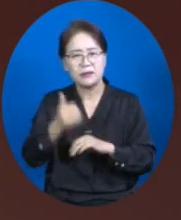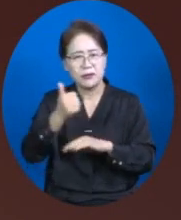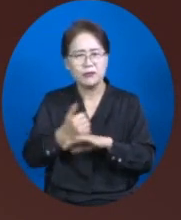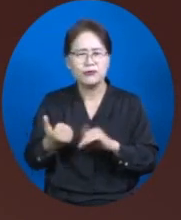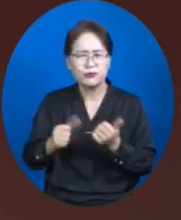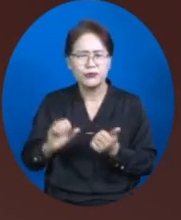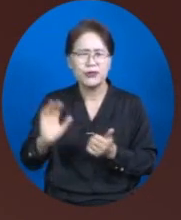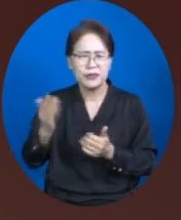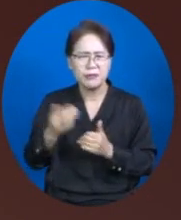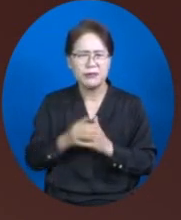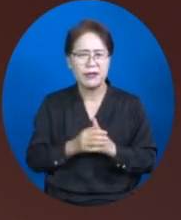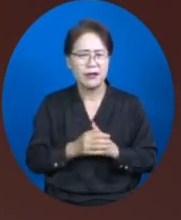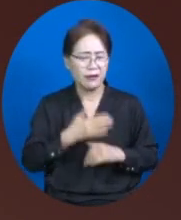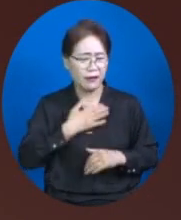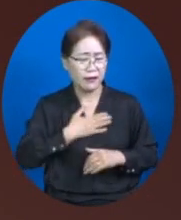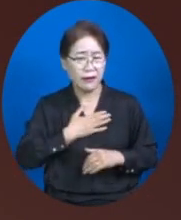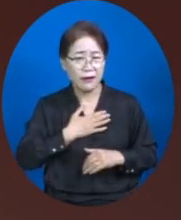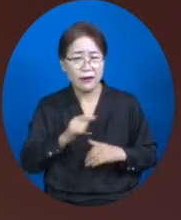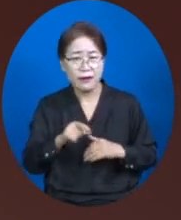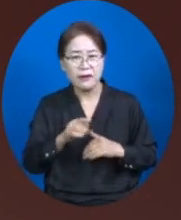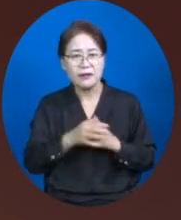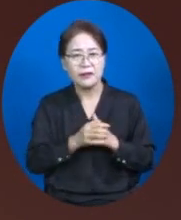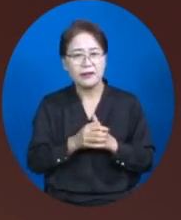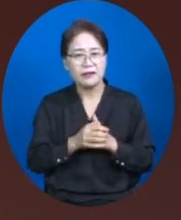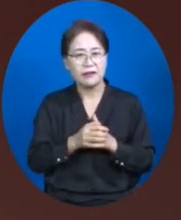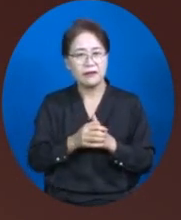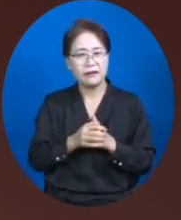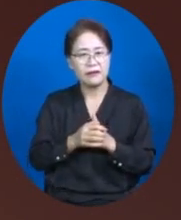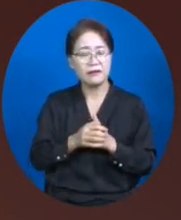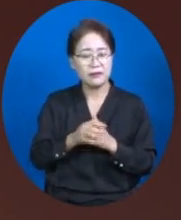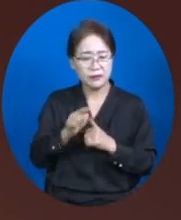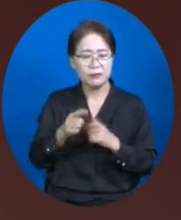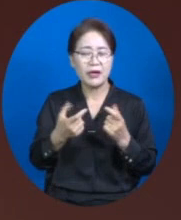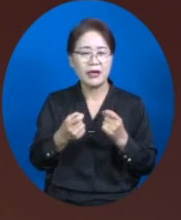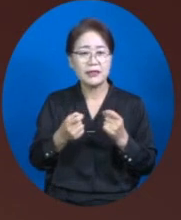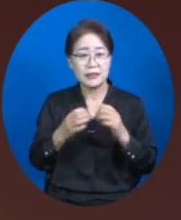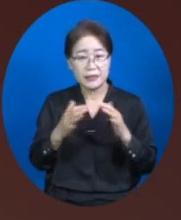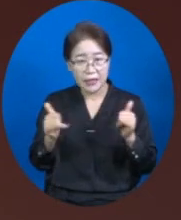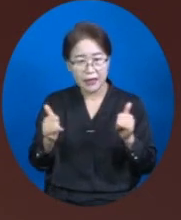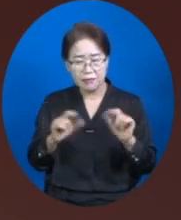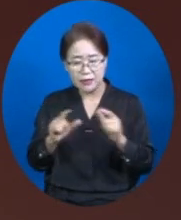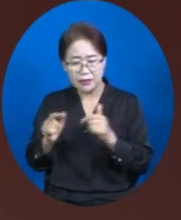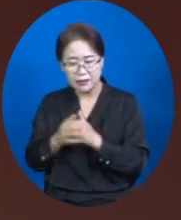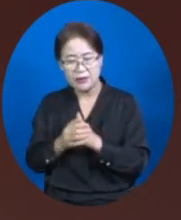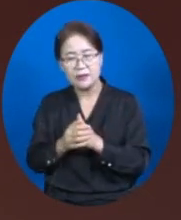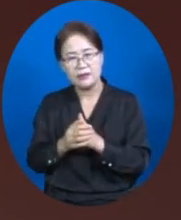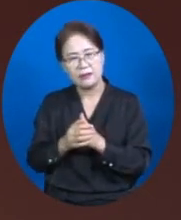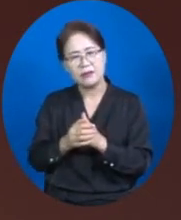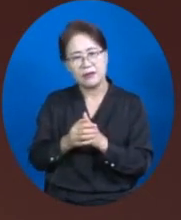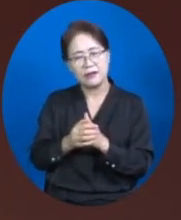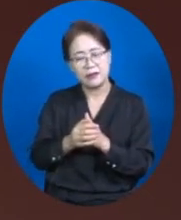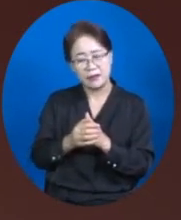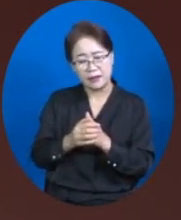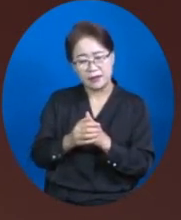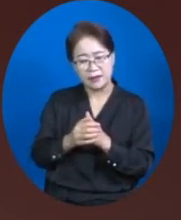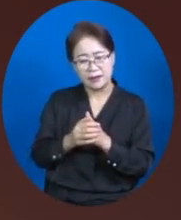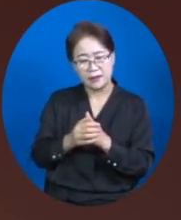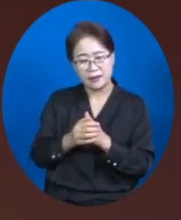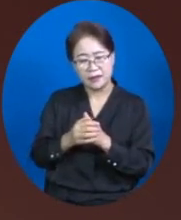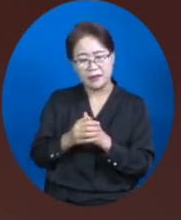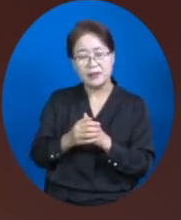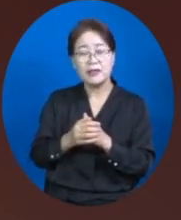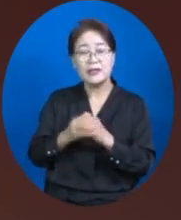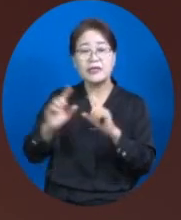자가 인생의 날들을 계수하면서 살아간다는 얘기죠 그러면 자신의